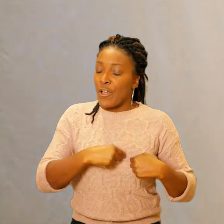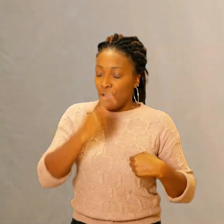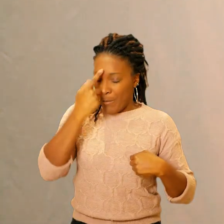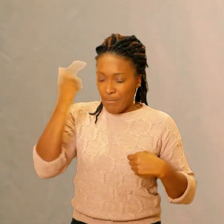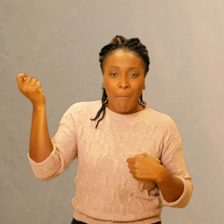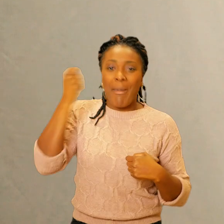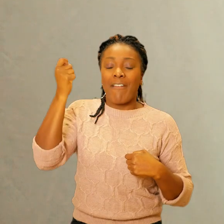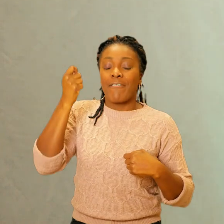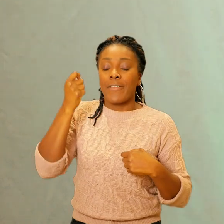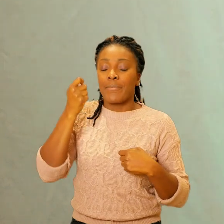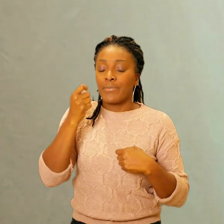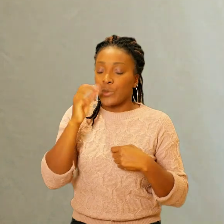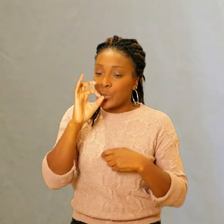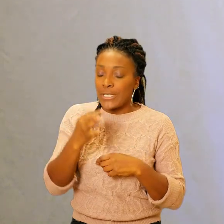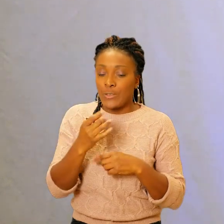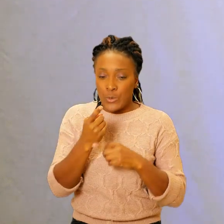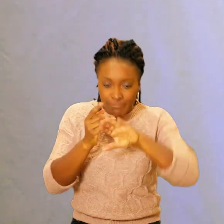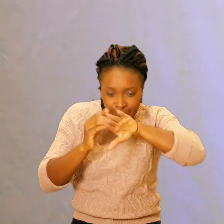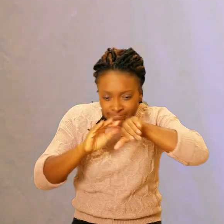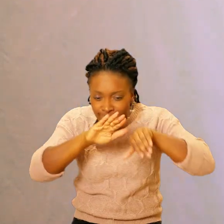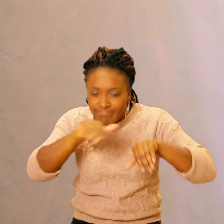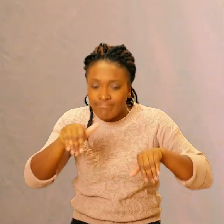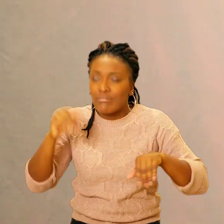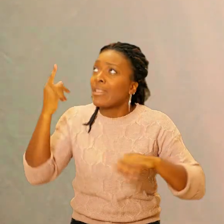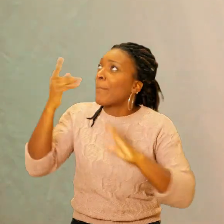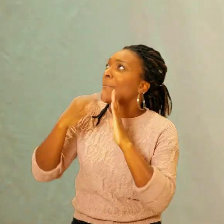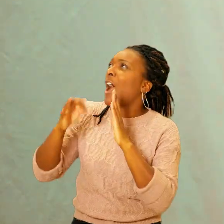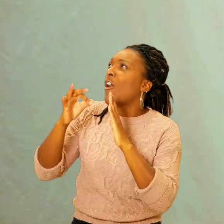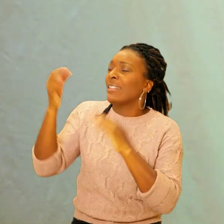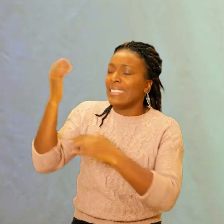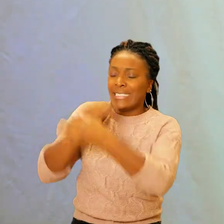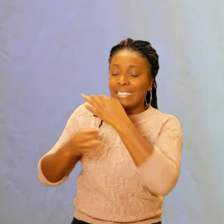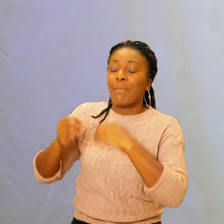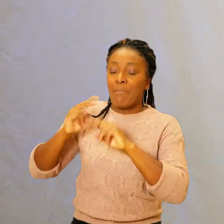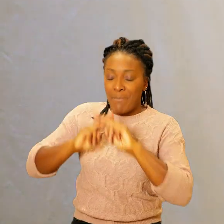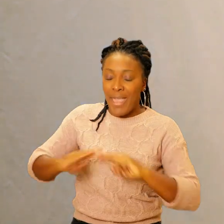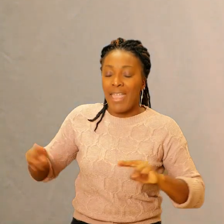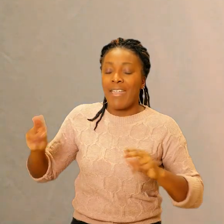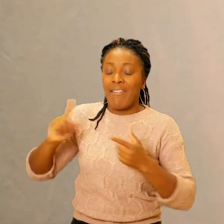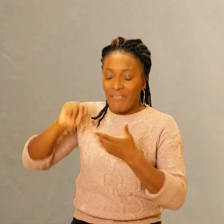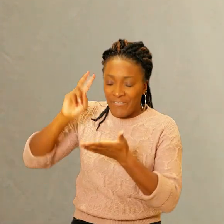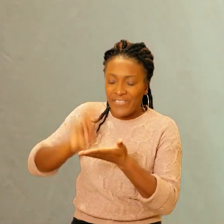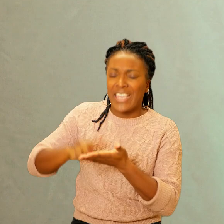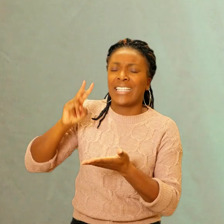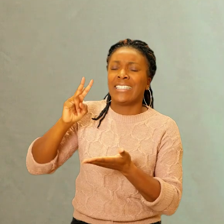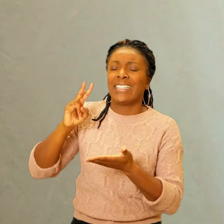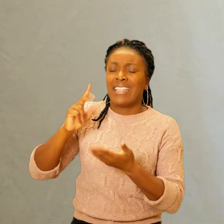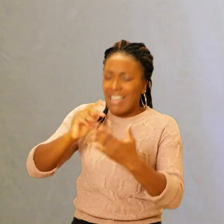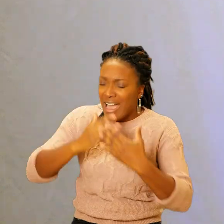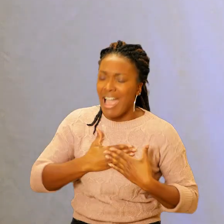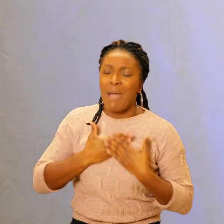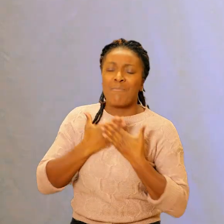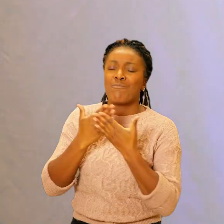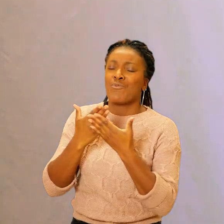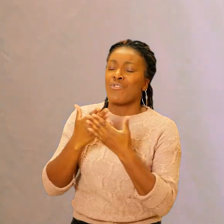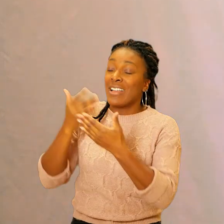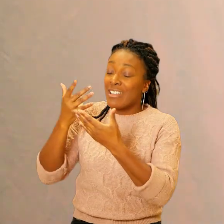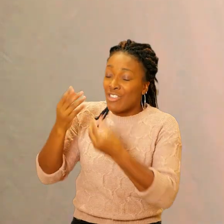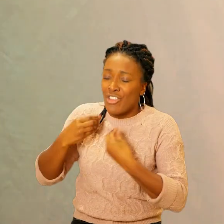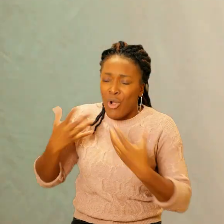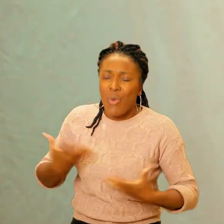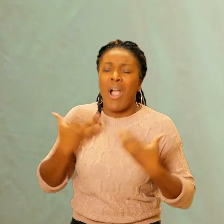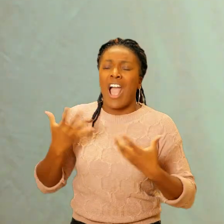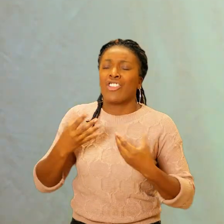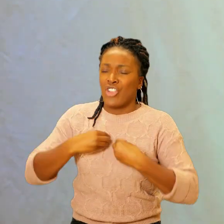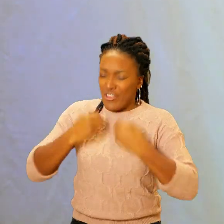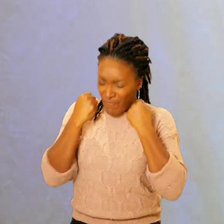puisse discerner, Seigneur, ta parole qui est remplie de paix, remplie de vérité, remplie d'amour, Seigneur, qui nous exhorte, qui